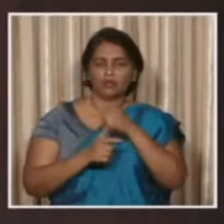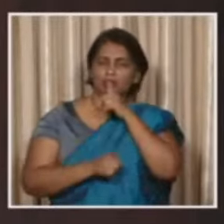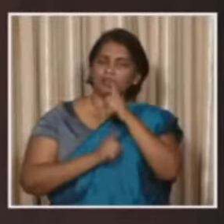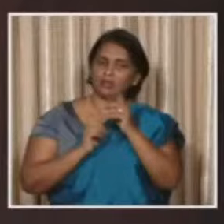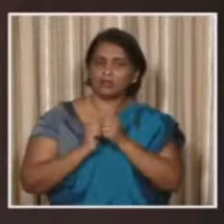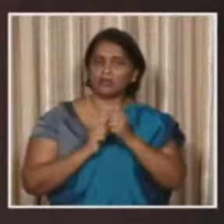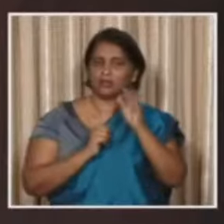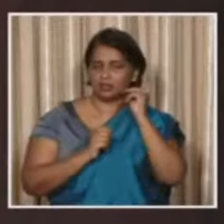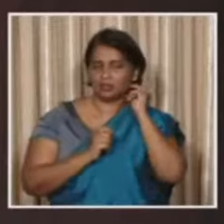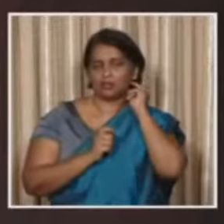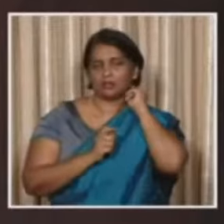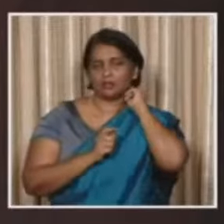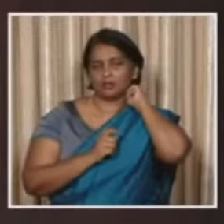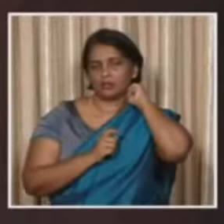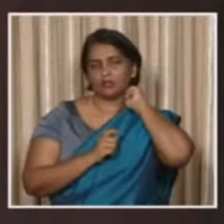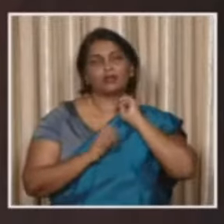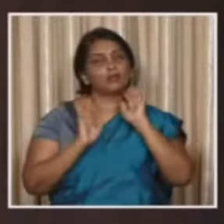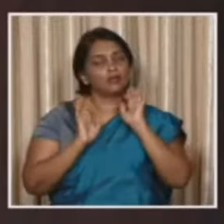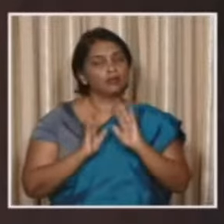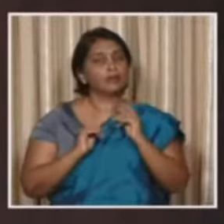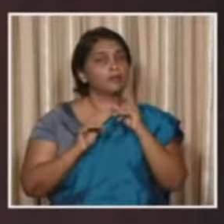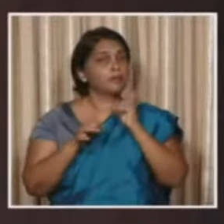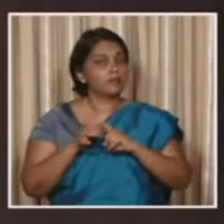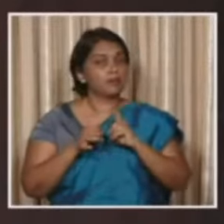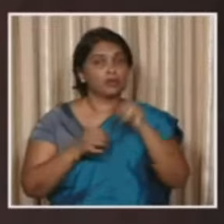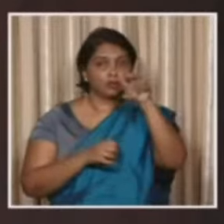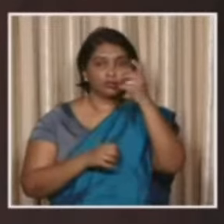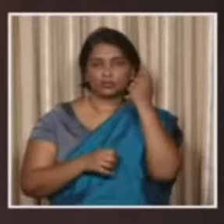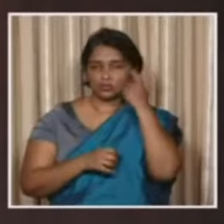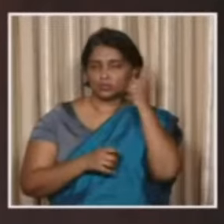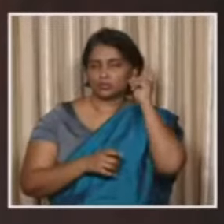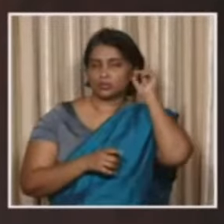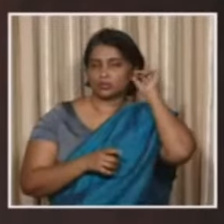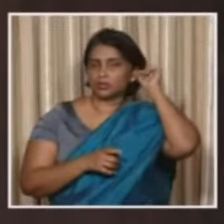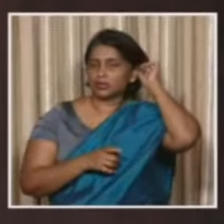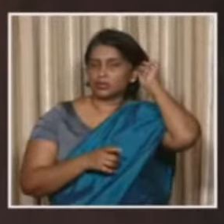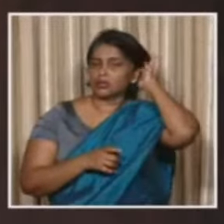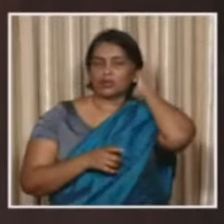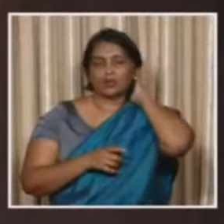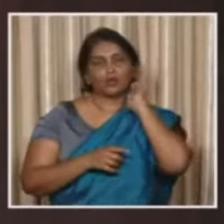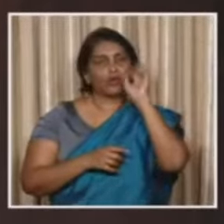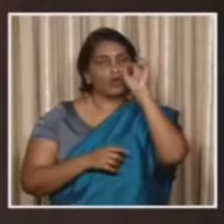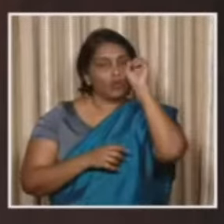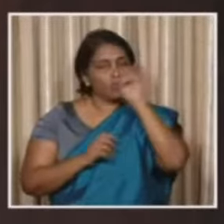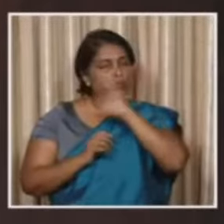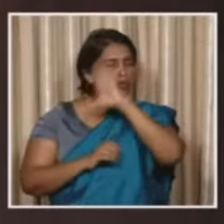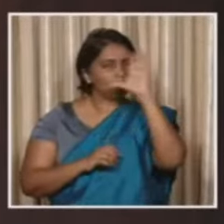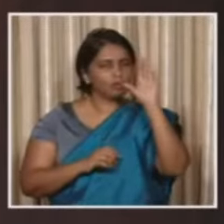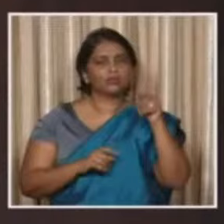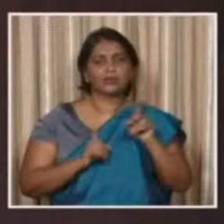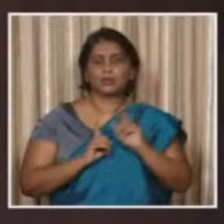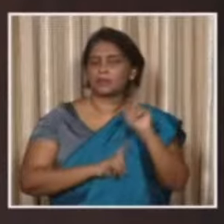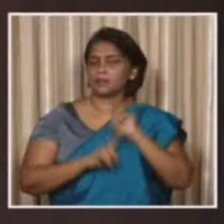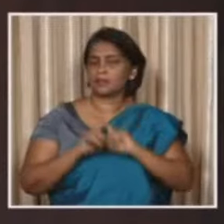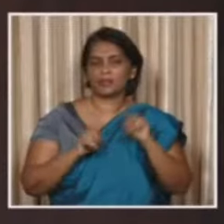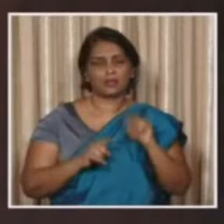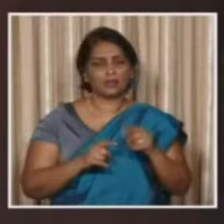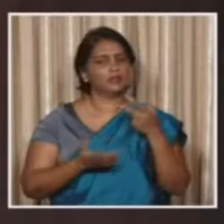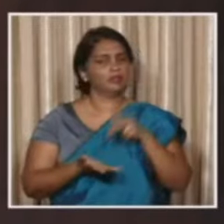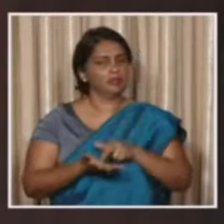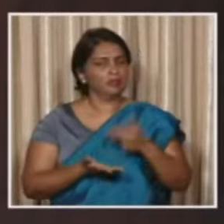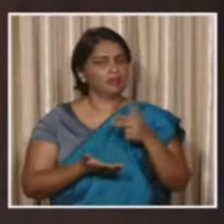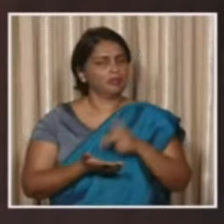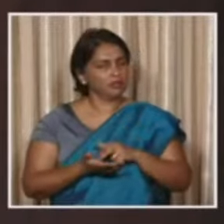කටයුතු කරන කතානායකතුමා. හැබැයි ප්‍රශ්නේ තියෙන්නේ එතුමා දැනගන්න ඕනේ මේ උදේ පාර්ලිමේන්තුවේ උදේ ඉඳලා මේ පාර්ලිමේන්තුවේ නැගිටින නැගිටින